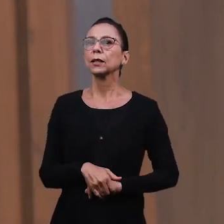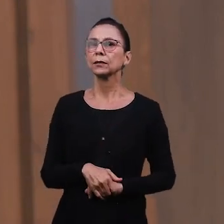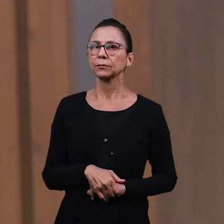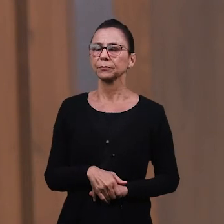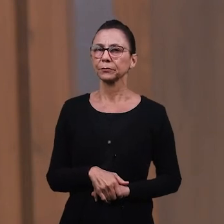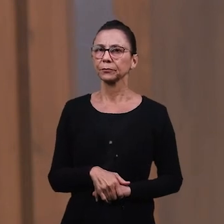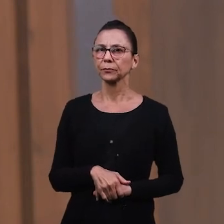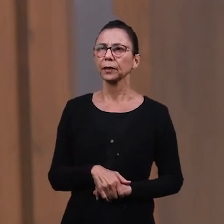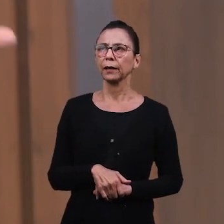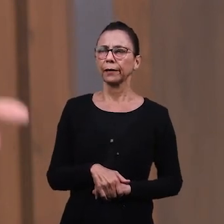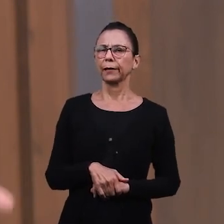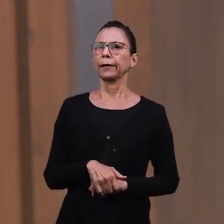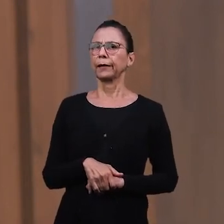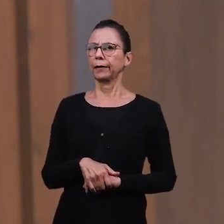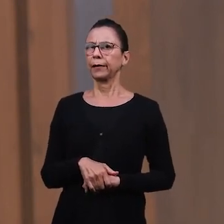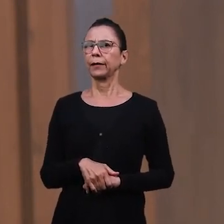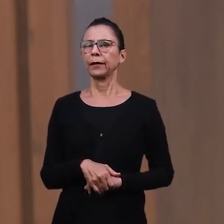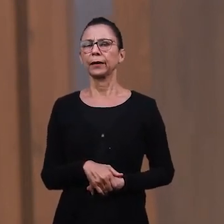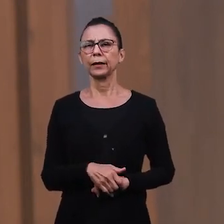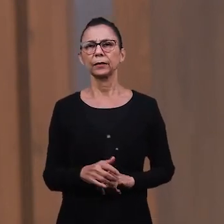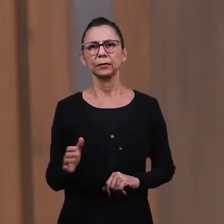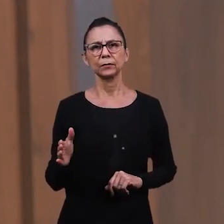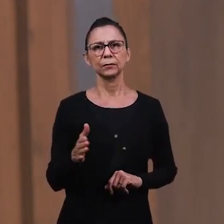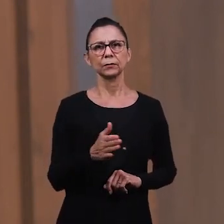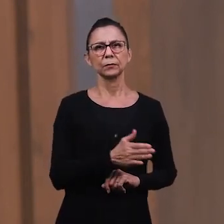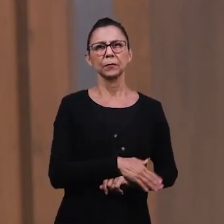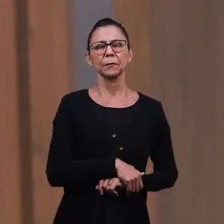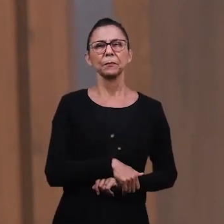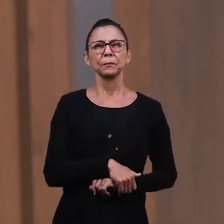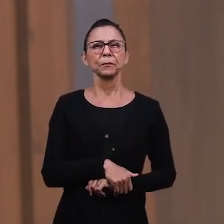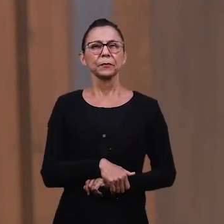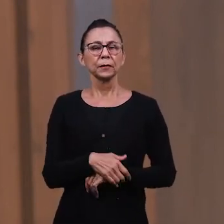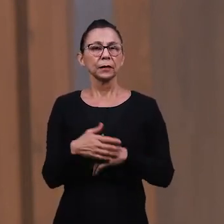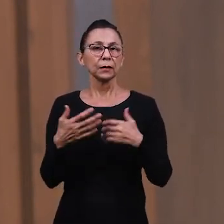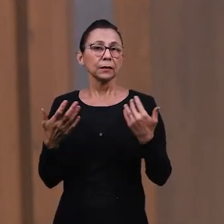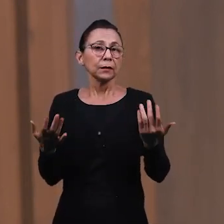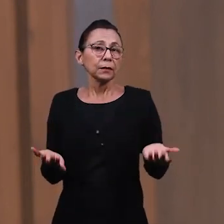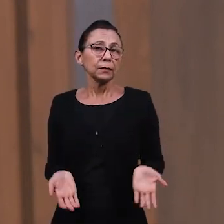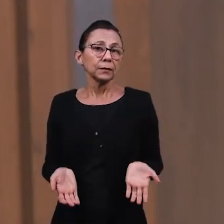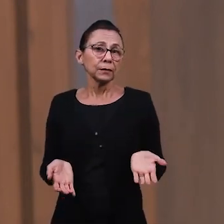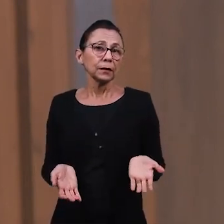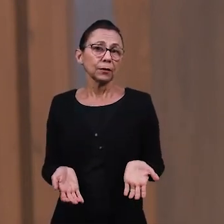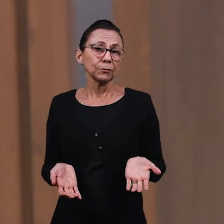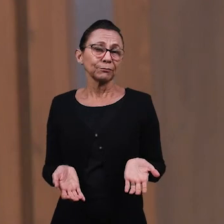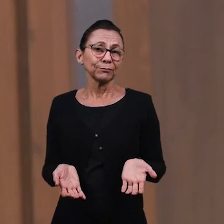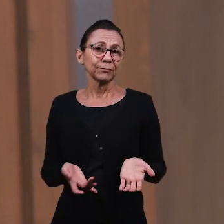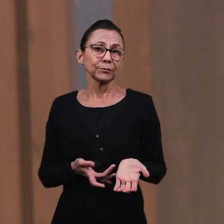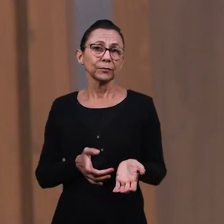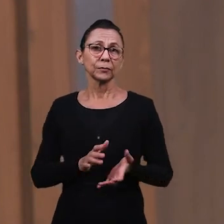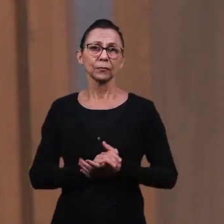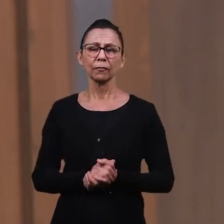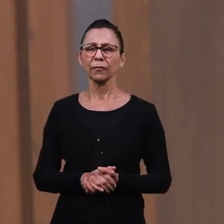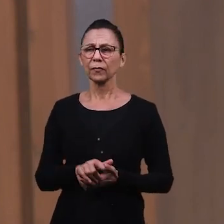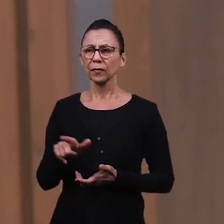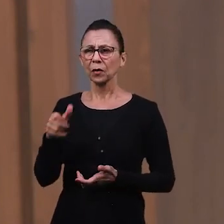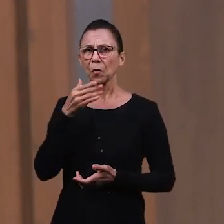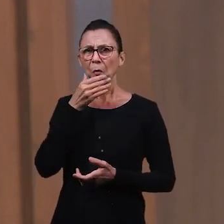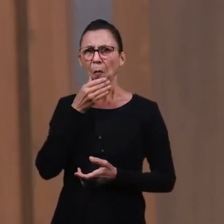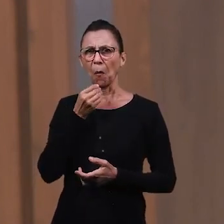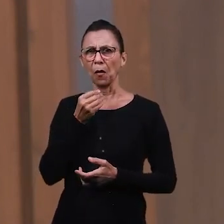Le père de la maison a demandé « Où sont tes habits ?» Et il n'a rien répondu, n'a rien